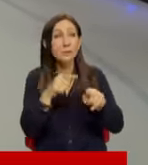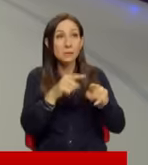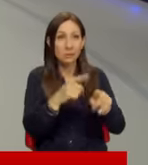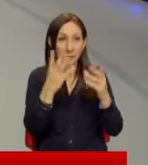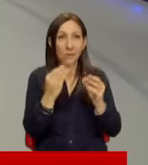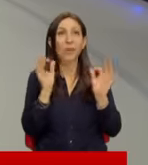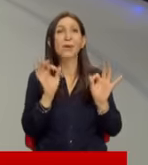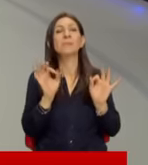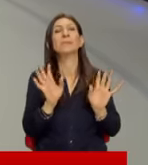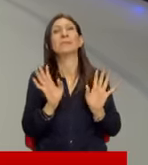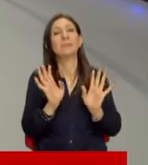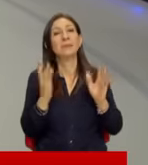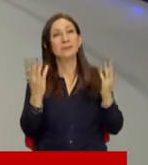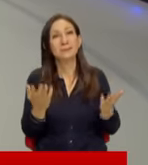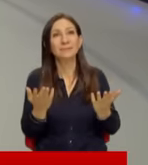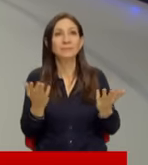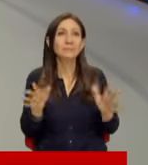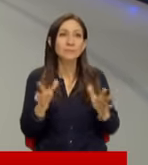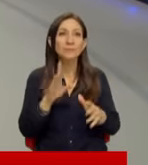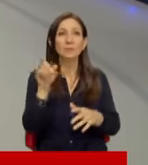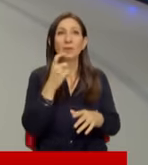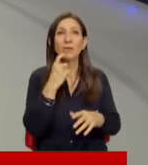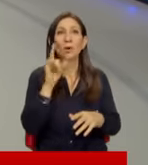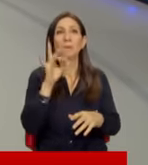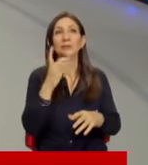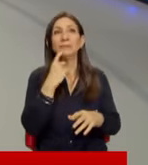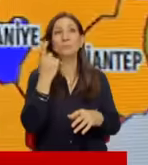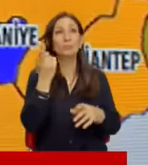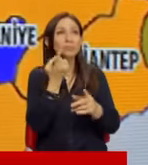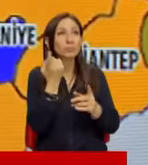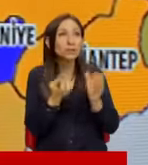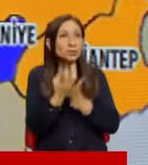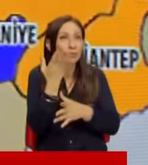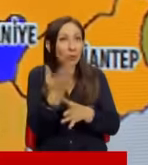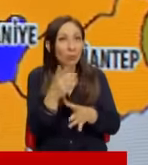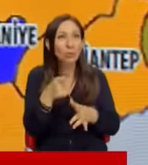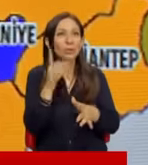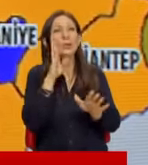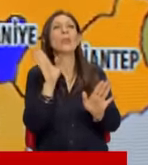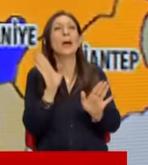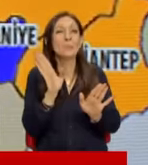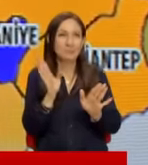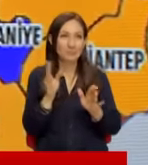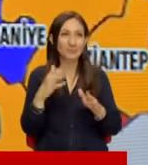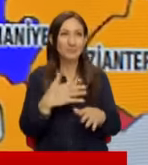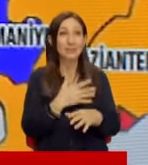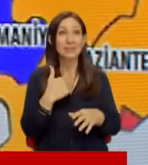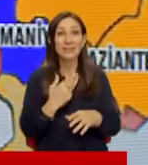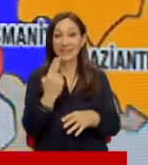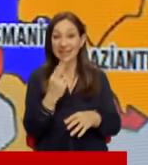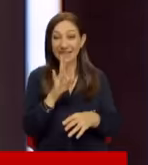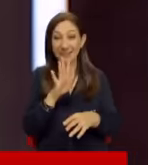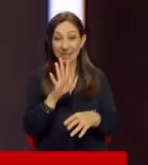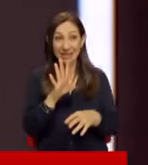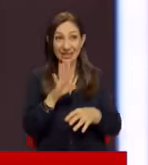oluyor. Önemli değil. Yani zaten herhalde 10 yılda, 15 yılda bir başımıza gelen bir hadise. Bugün de uyumayalım yani. Cumhuriyet Halk Partisi'nin... Valla ben 7.45'e